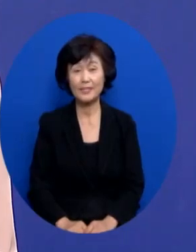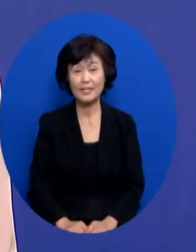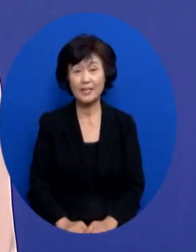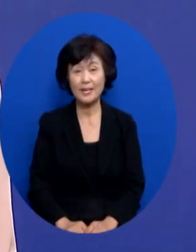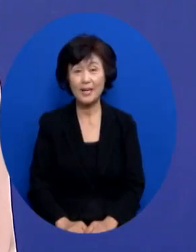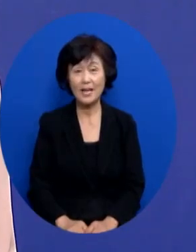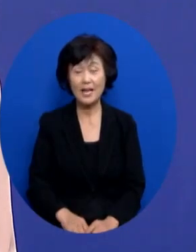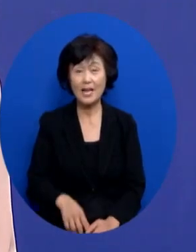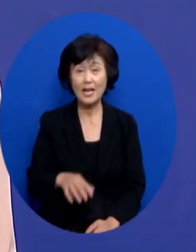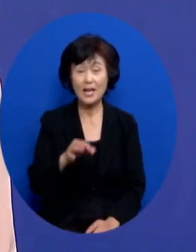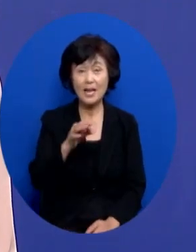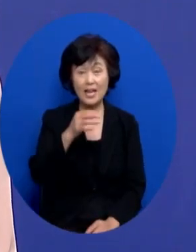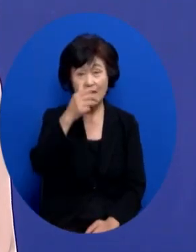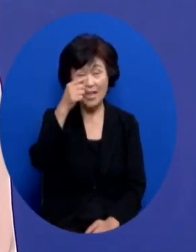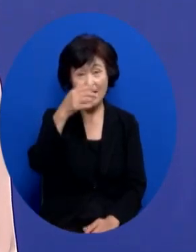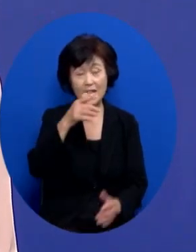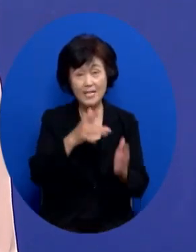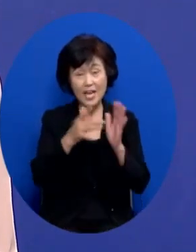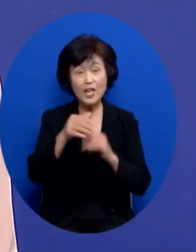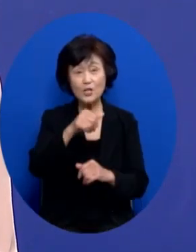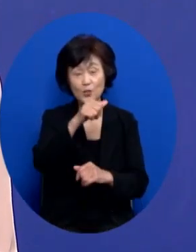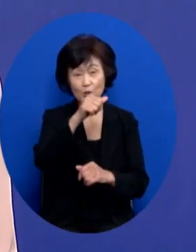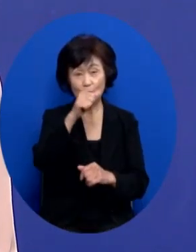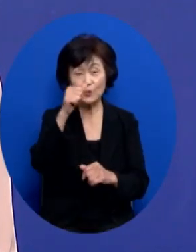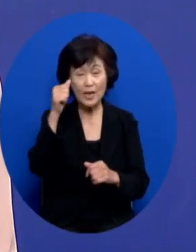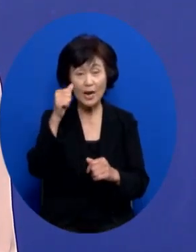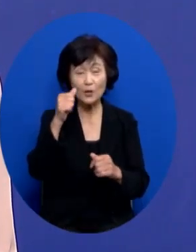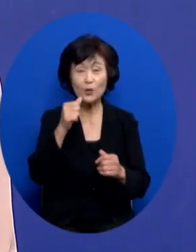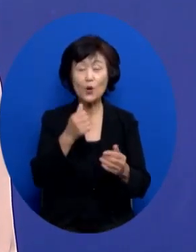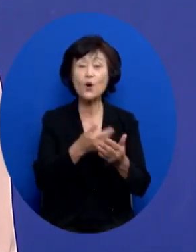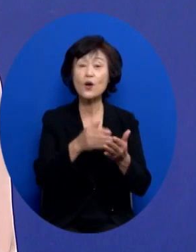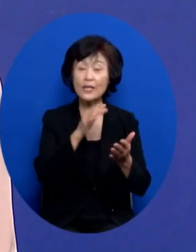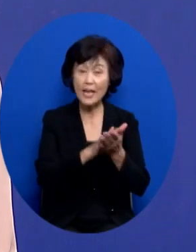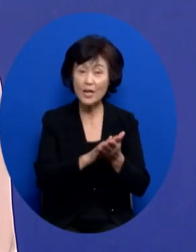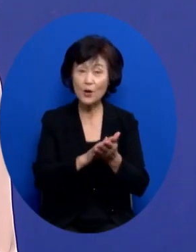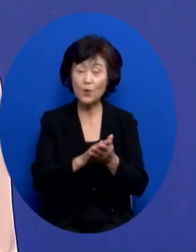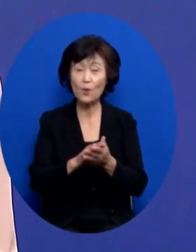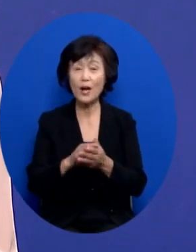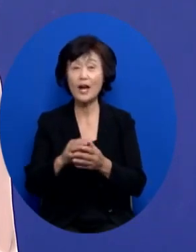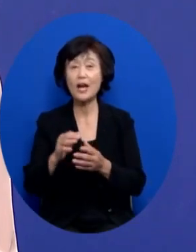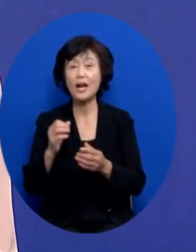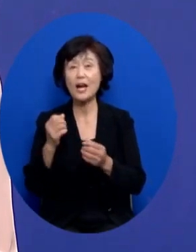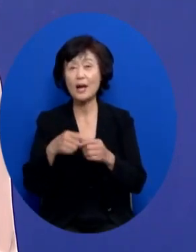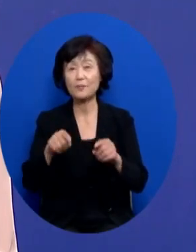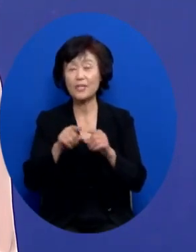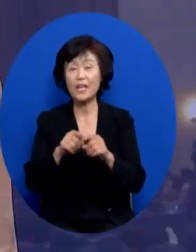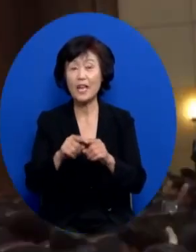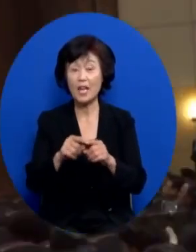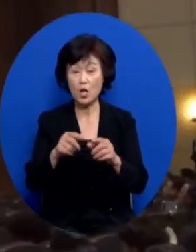대한예수교장로회 예장개혁총회와 합동 개혁 총회가 교단 통합을 선언했습니다